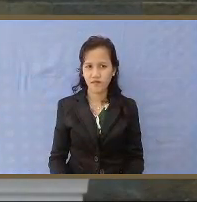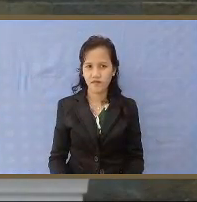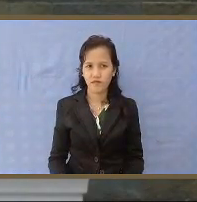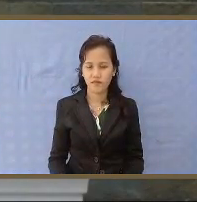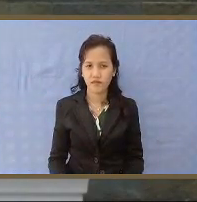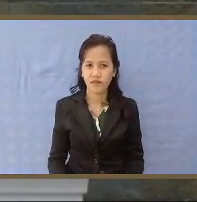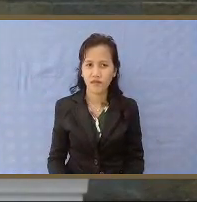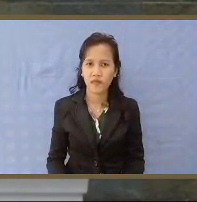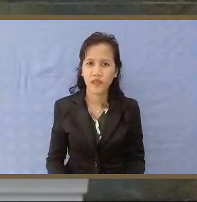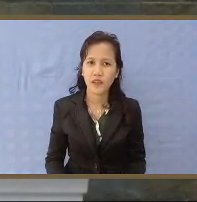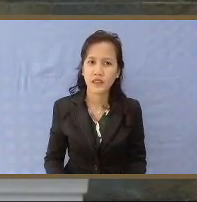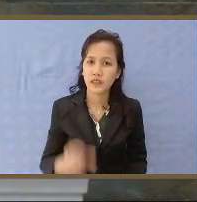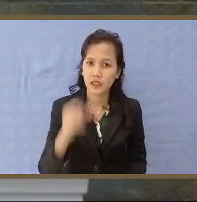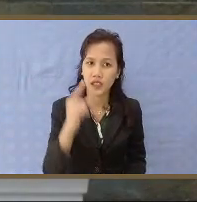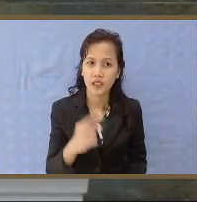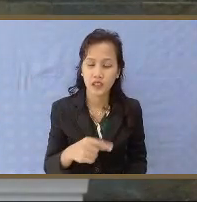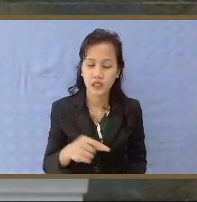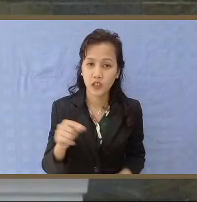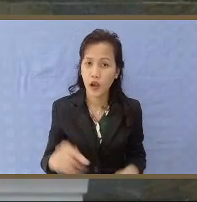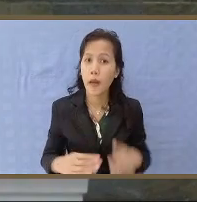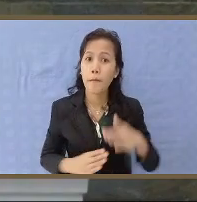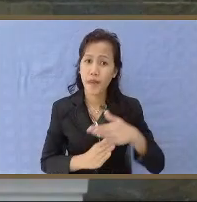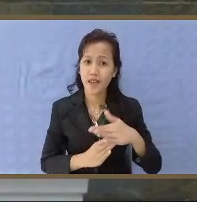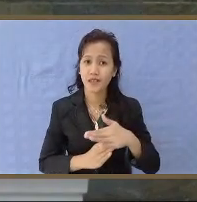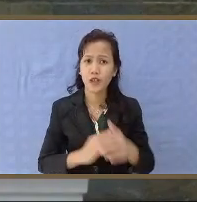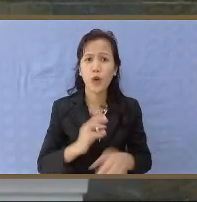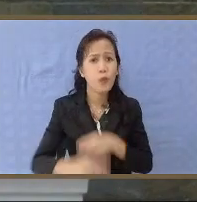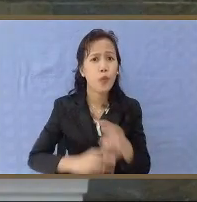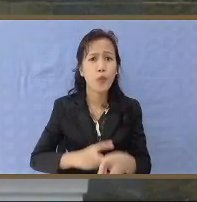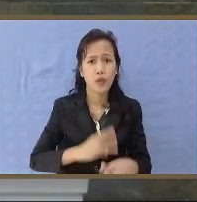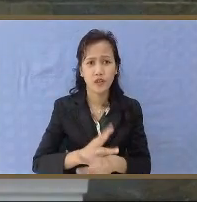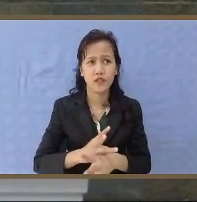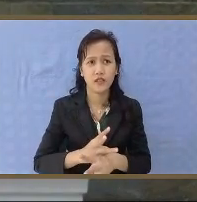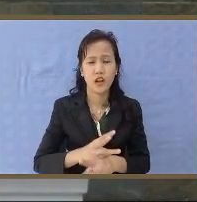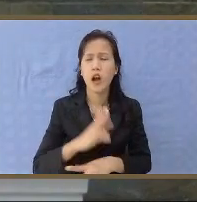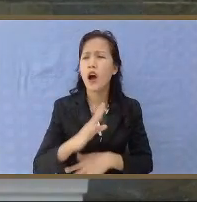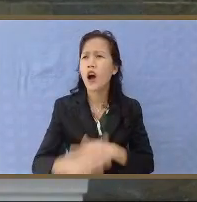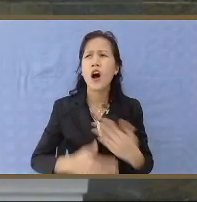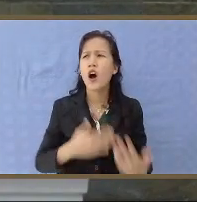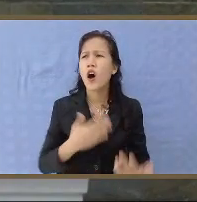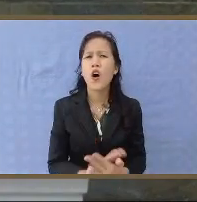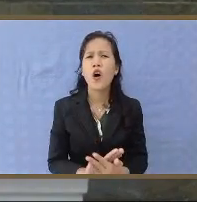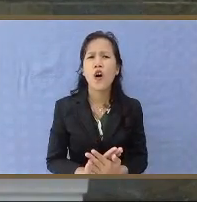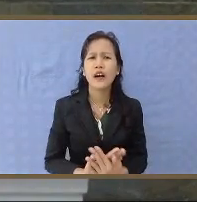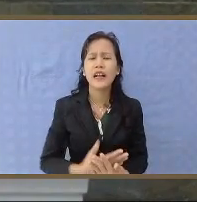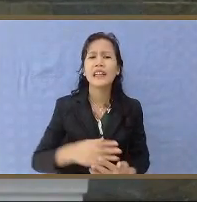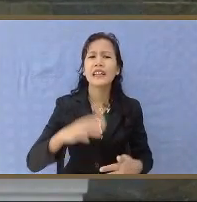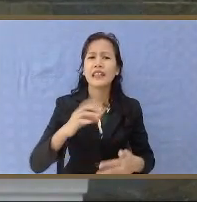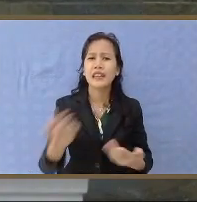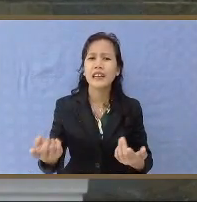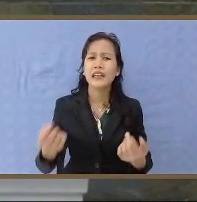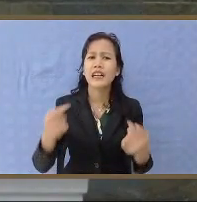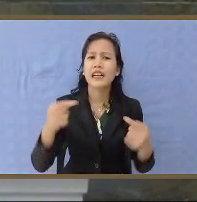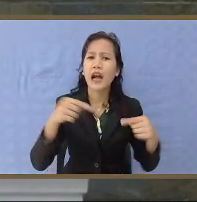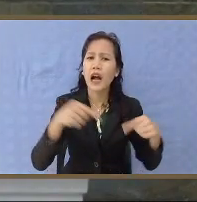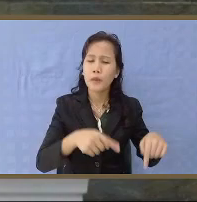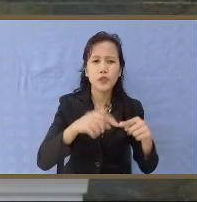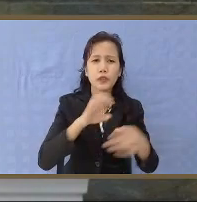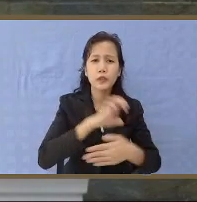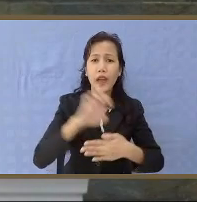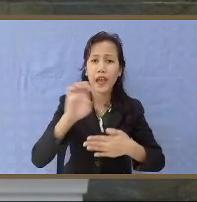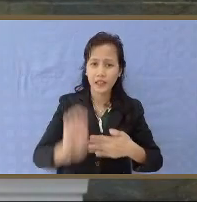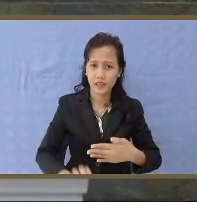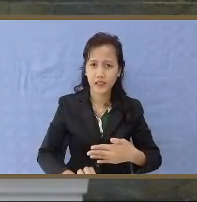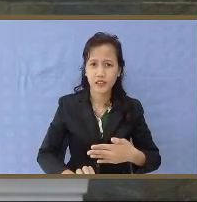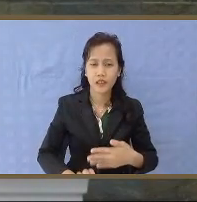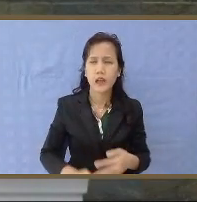There is no permanent thing. You see? Lahat dito, mga kapatid, is temporal. Okay? Now, listen.